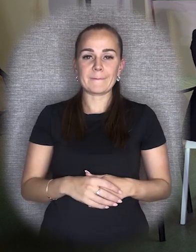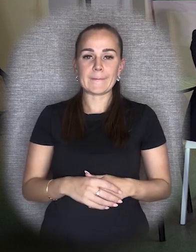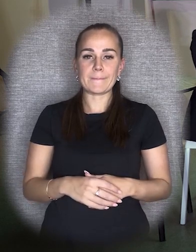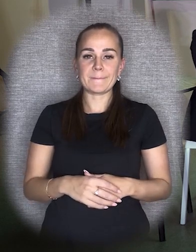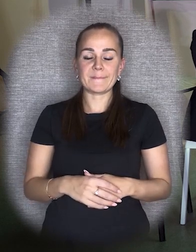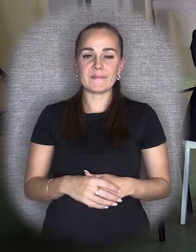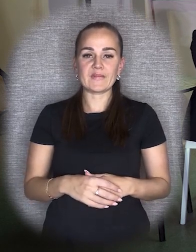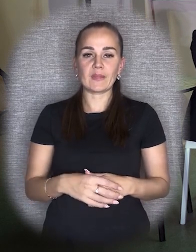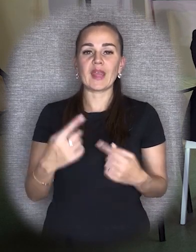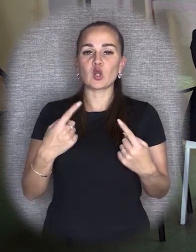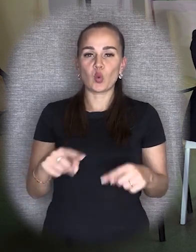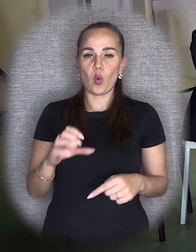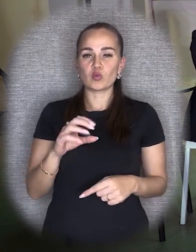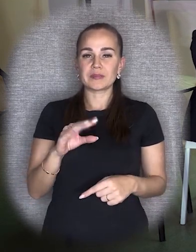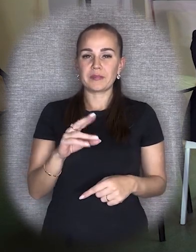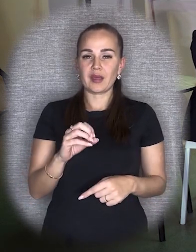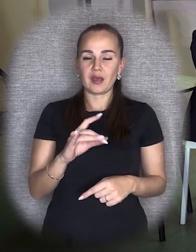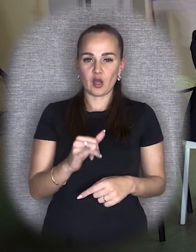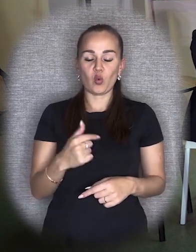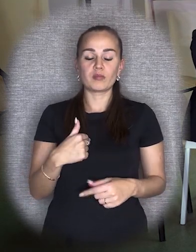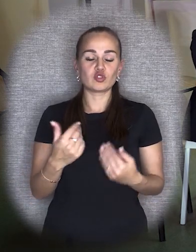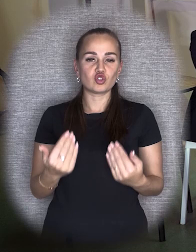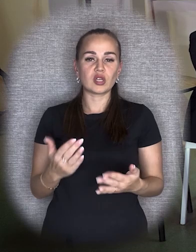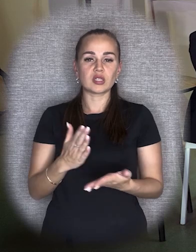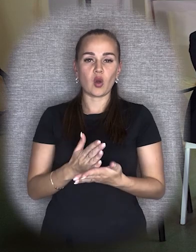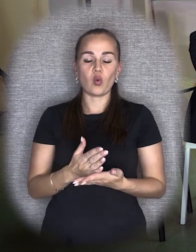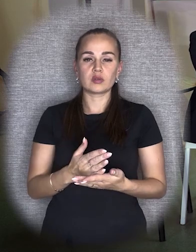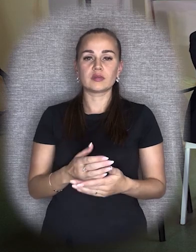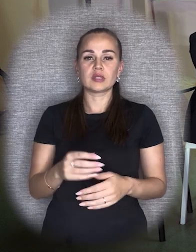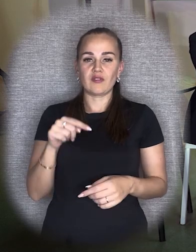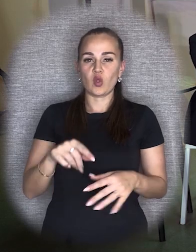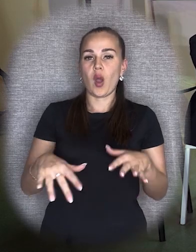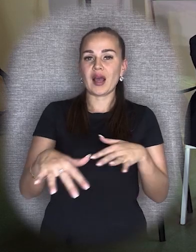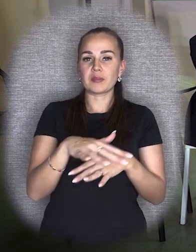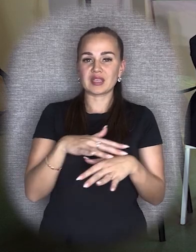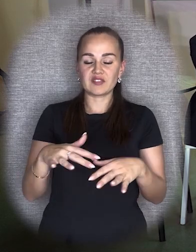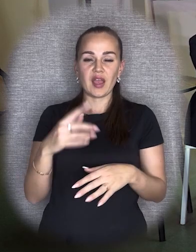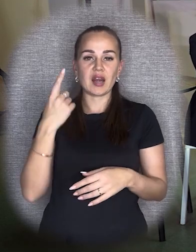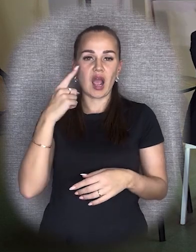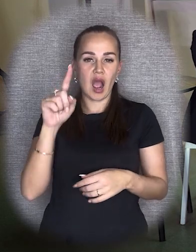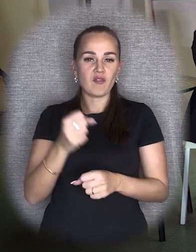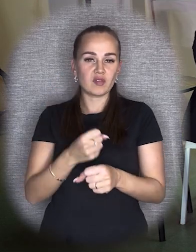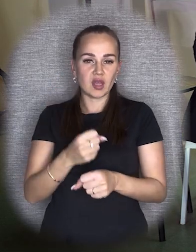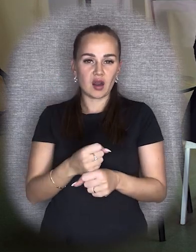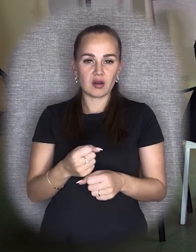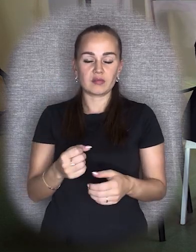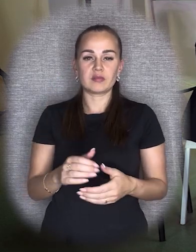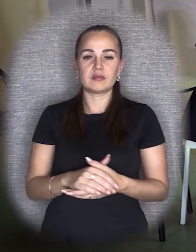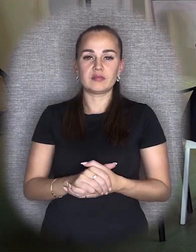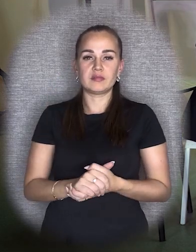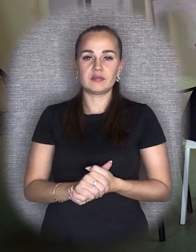мы находимся в той атмосфере, автором которой стал именно Ингмар.